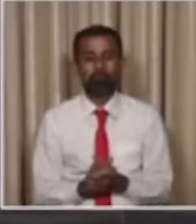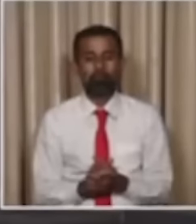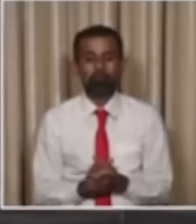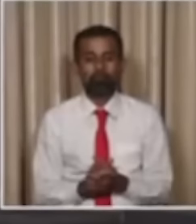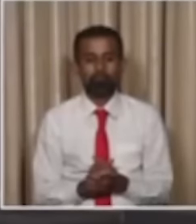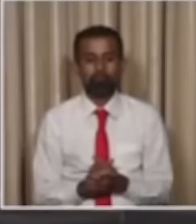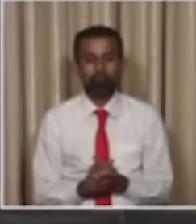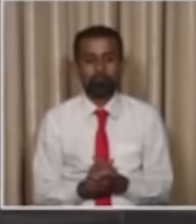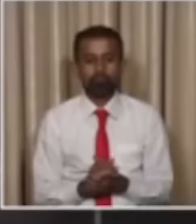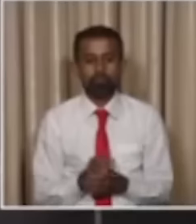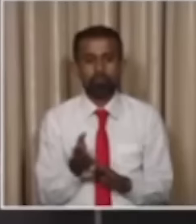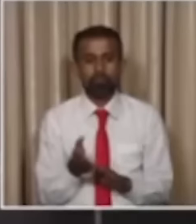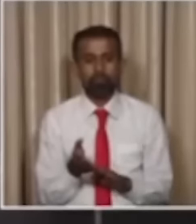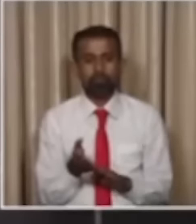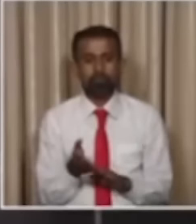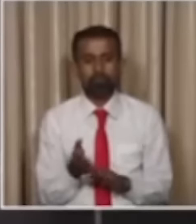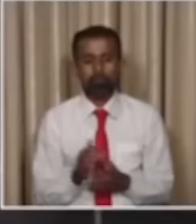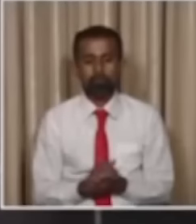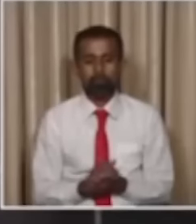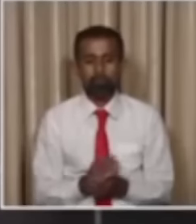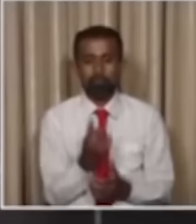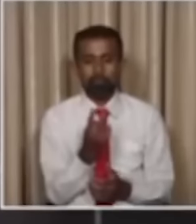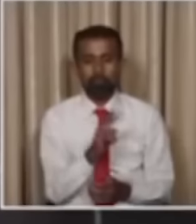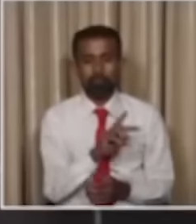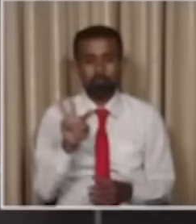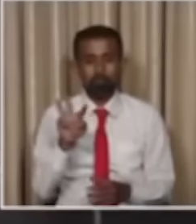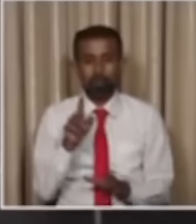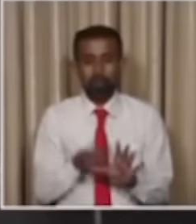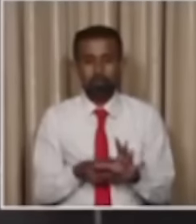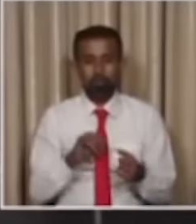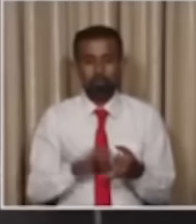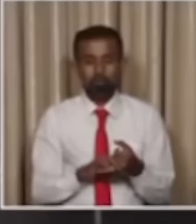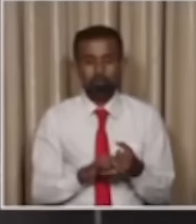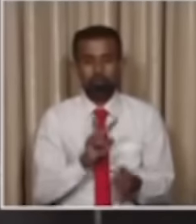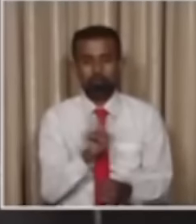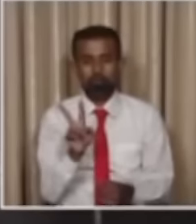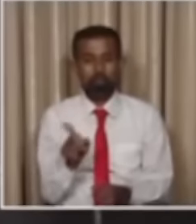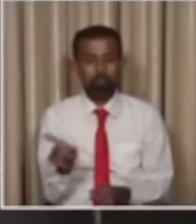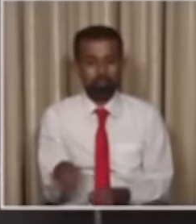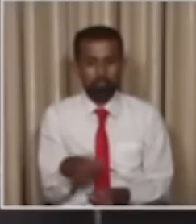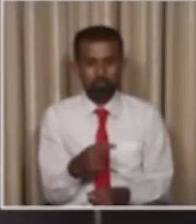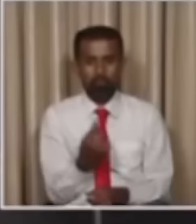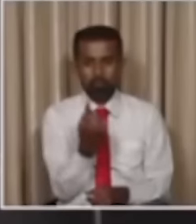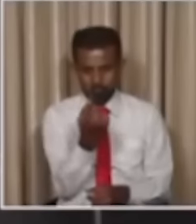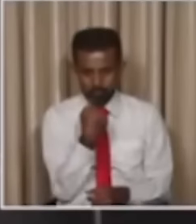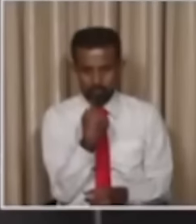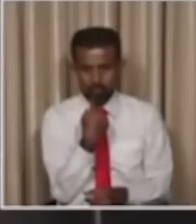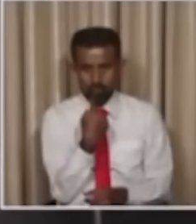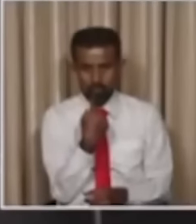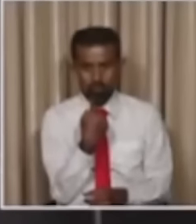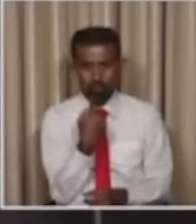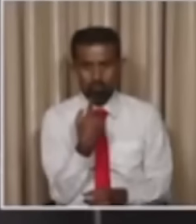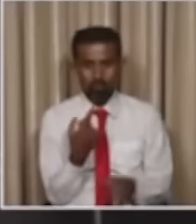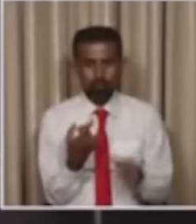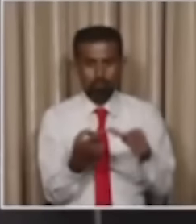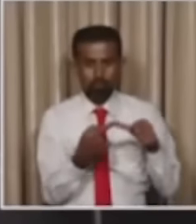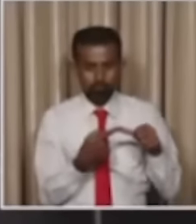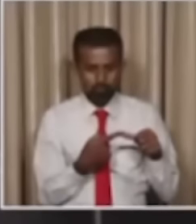මාගේ අර ඉස්සල්ලා ඒ කියන්නේ 2023 සැප්තැම්බර් 22 ඔබතුමා කියපු